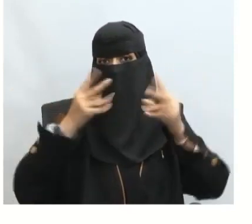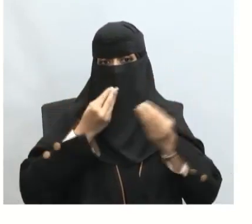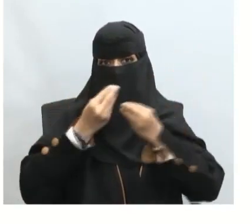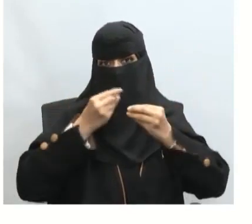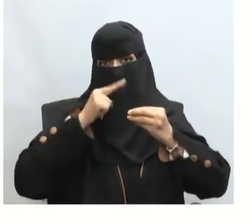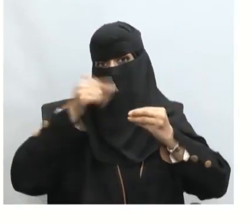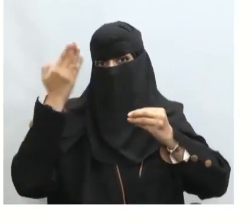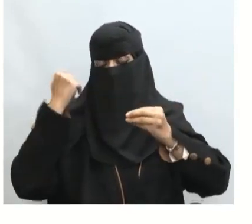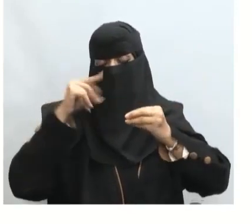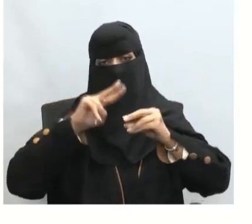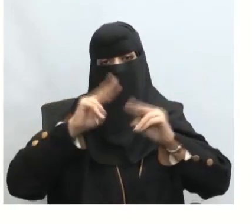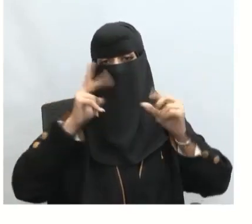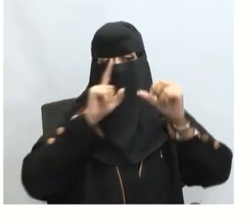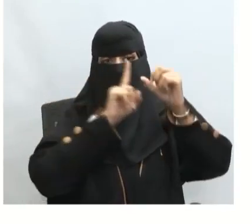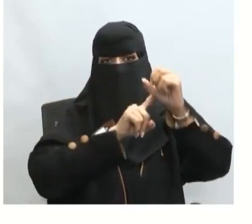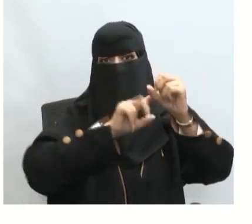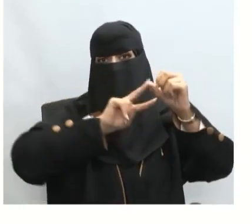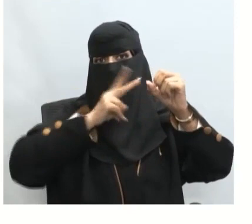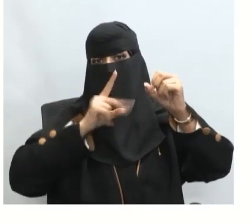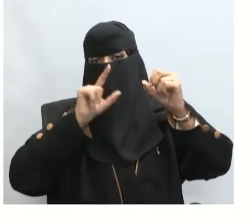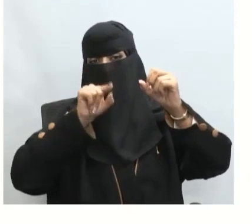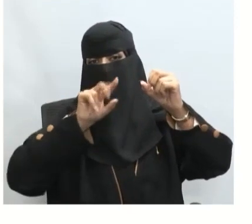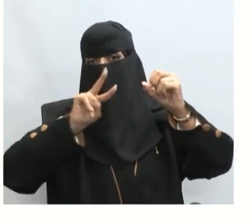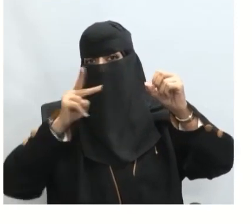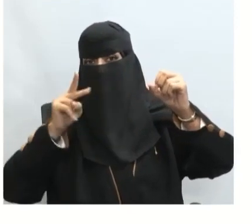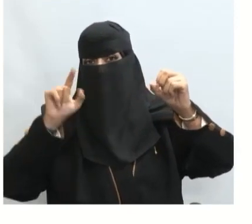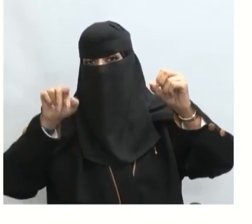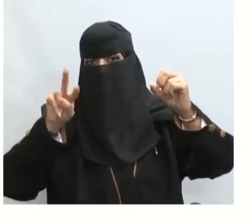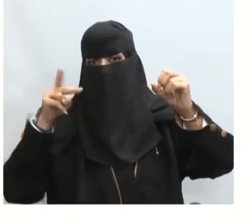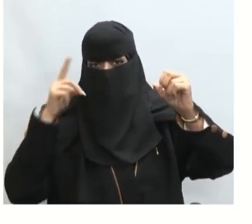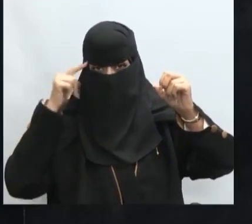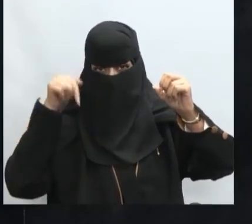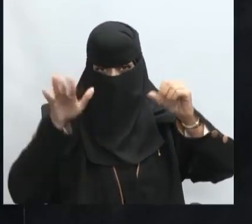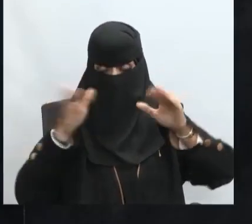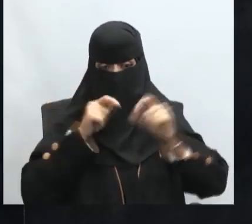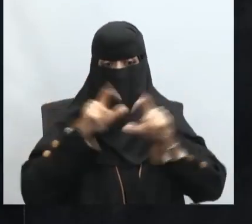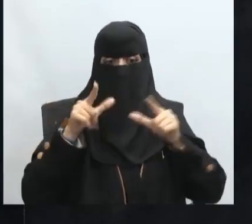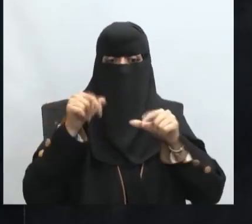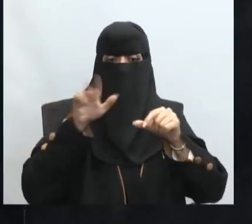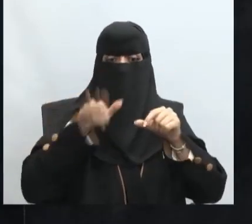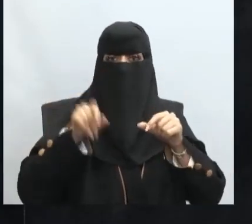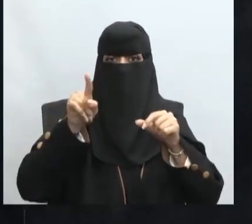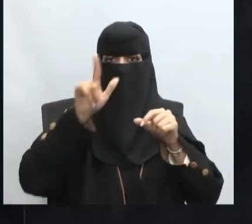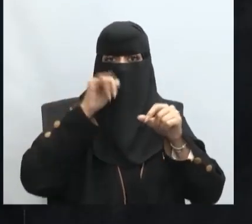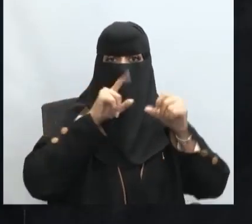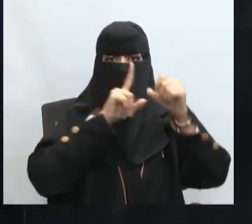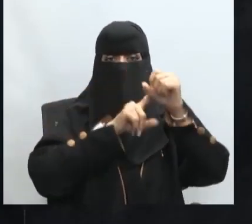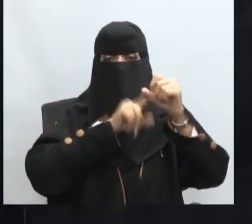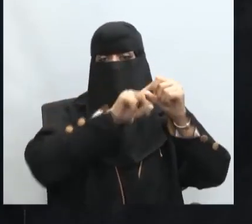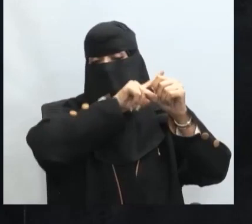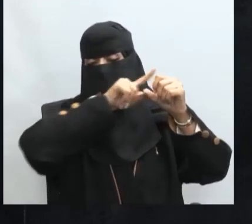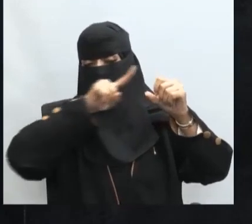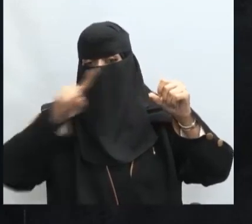الماده نفسها لكن في البلمره يكون نفس المركب فاضيف نفس المركب ايثلين ايثيلين ايثلين ايثيلين